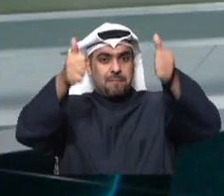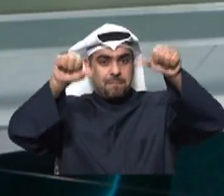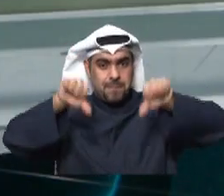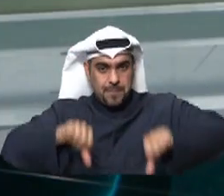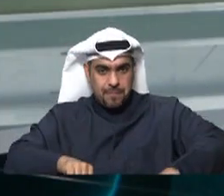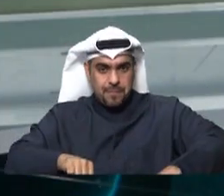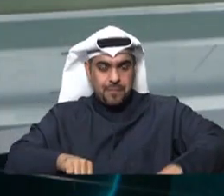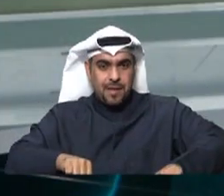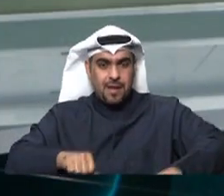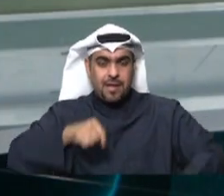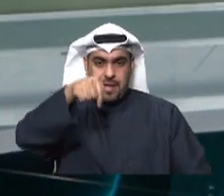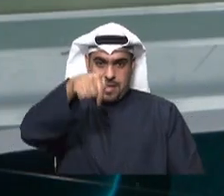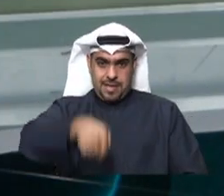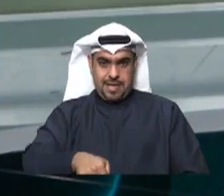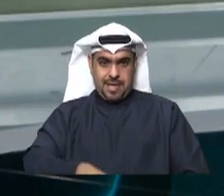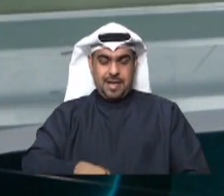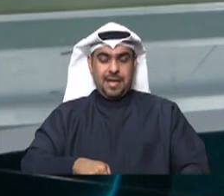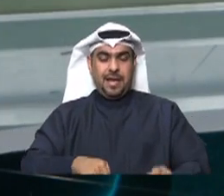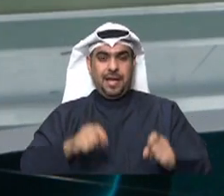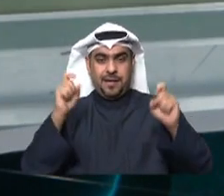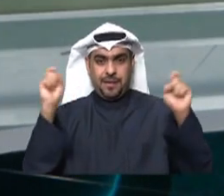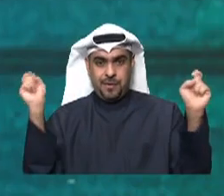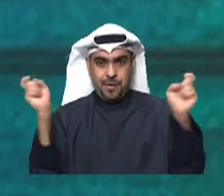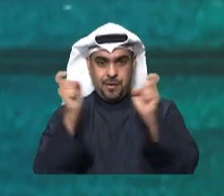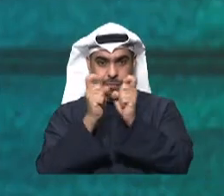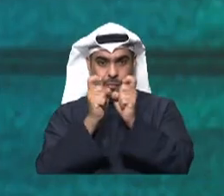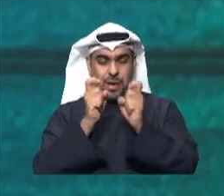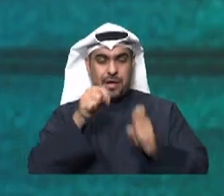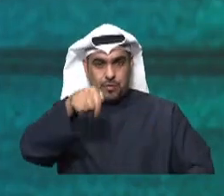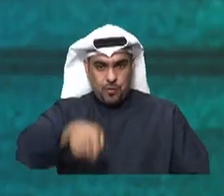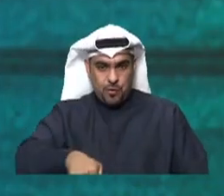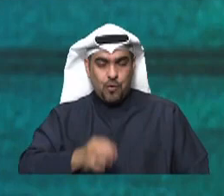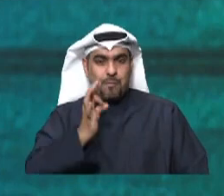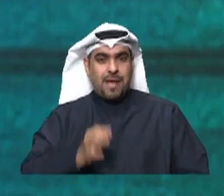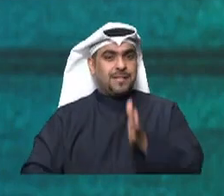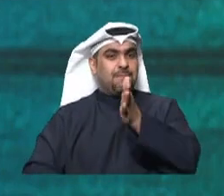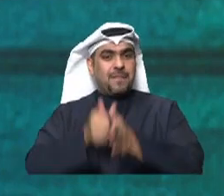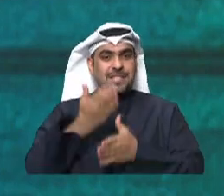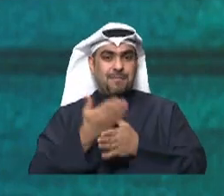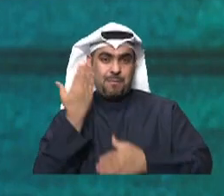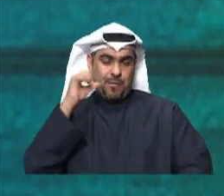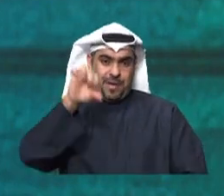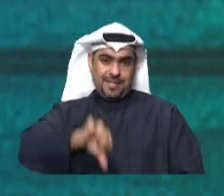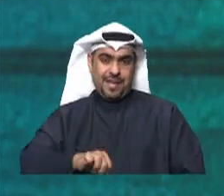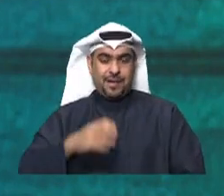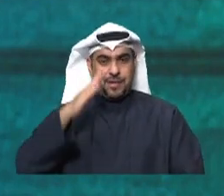لكل الفرق تعويض في بطولات تخرج المغلوب وخاصه بطولات كاس الامير. شكرا كابتن سمير عبد الرؤوف، شكرا لك.